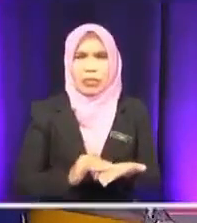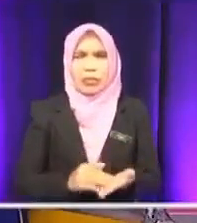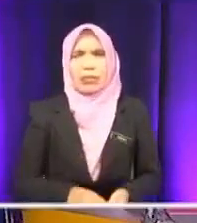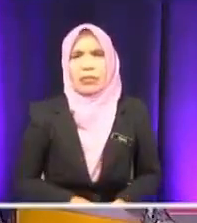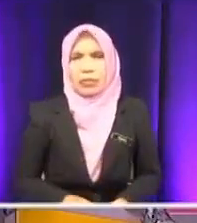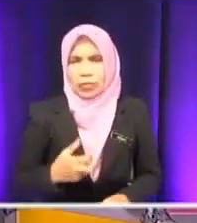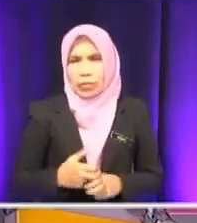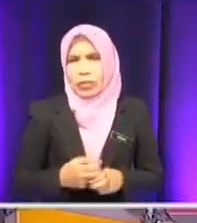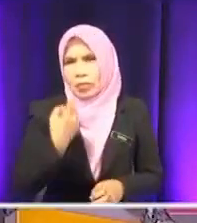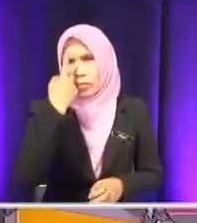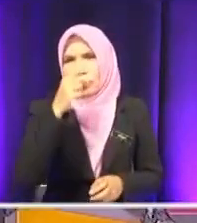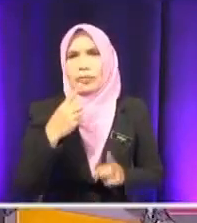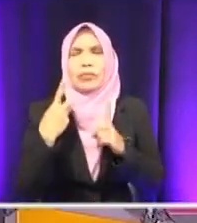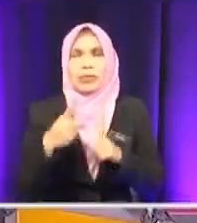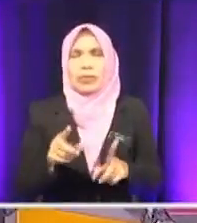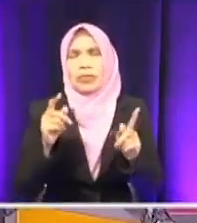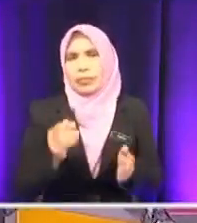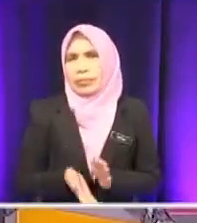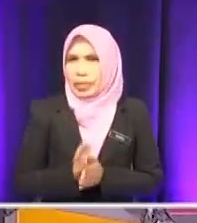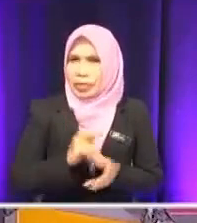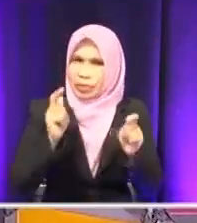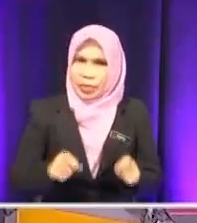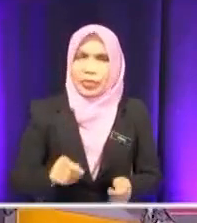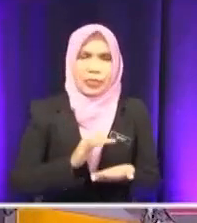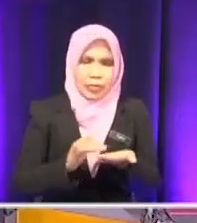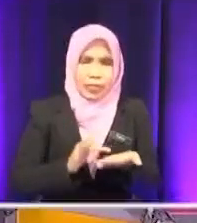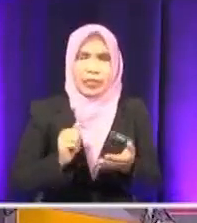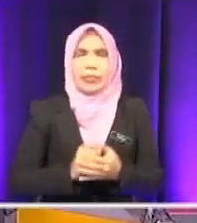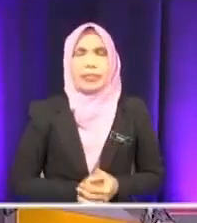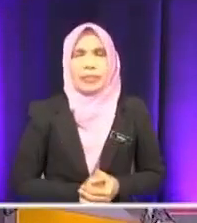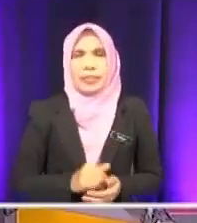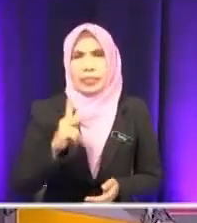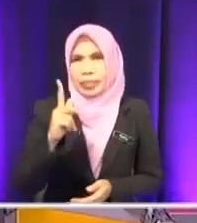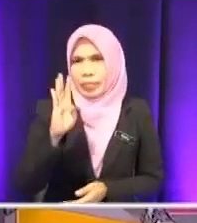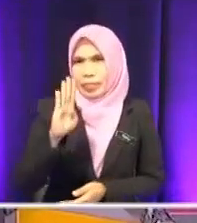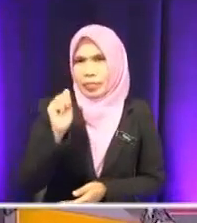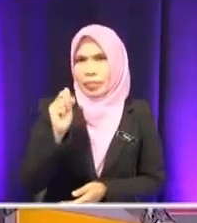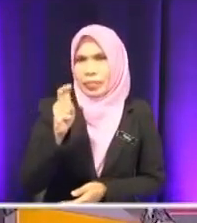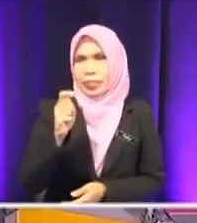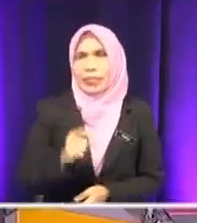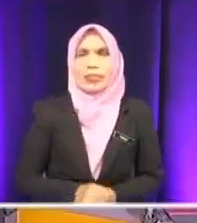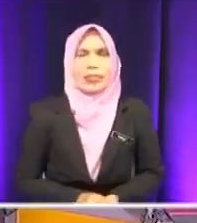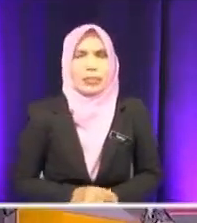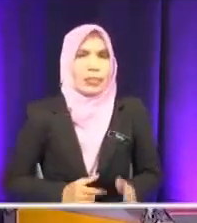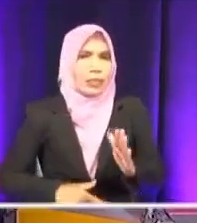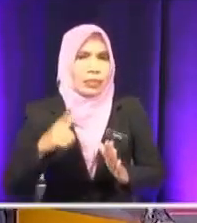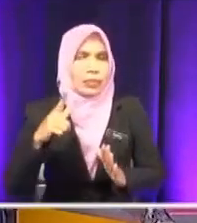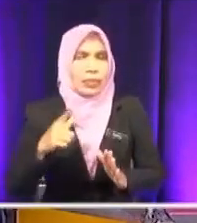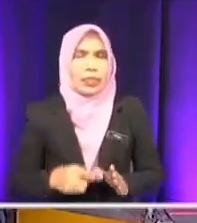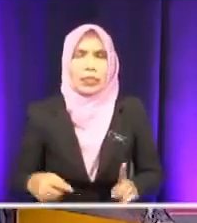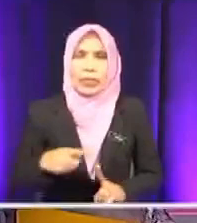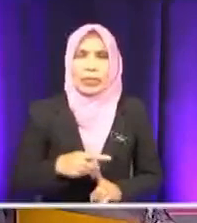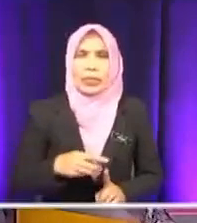juga nampaknya nampak di sini ya soal dan kemahiran berpikir atas tinggi dia lebih kepada kemampuan murid